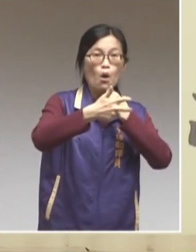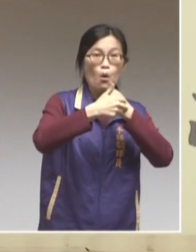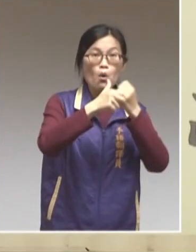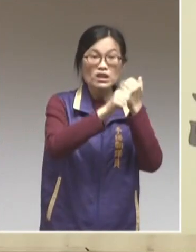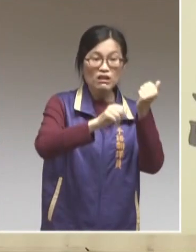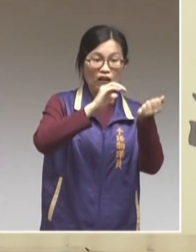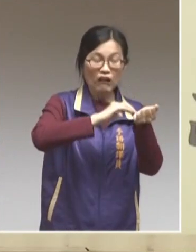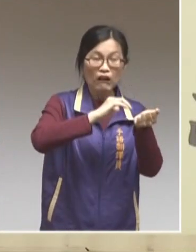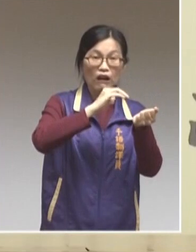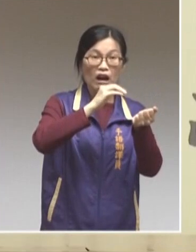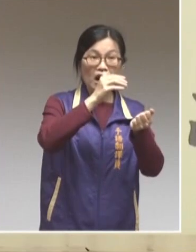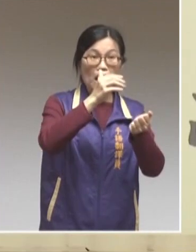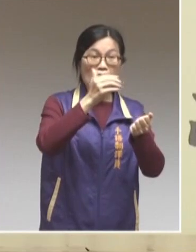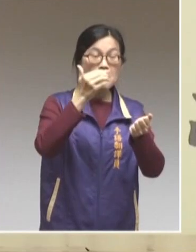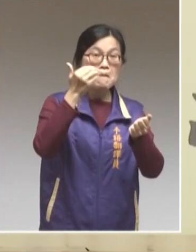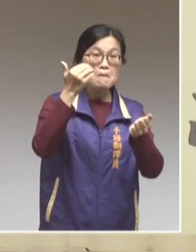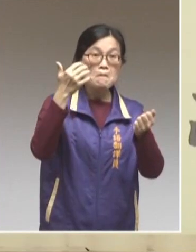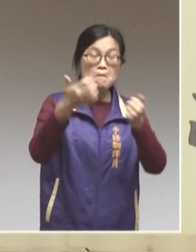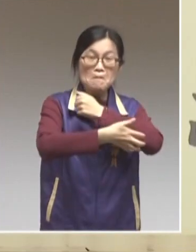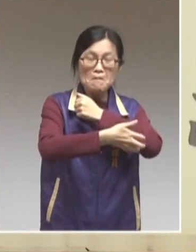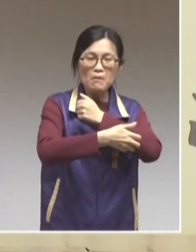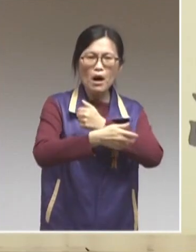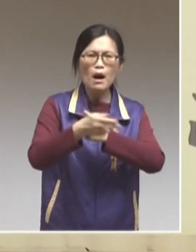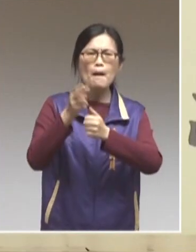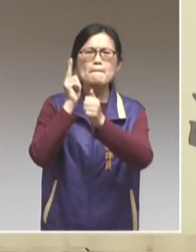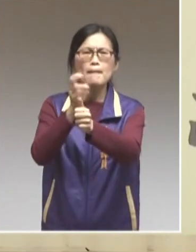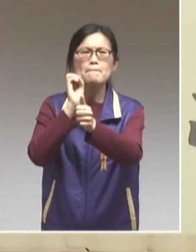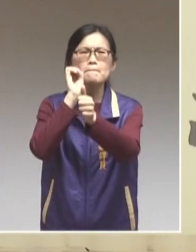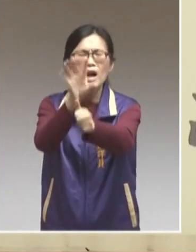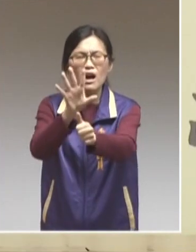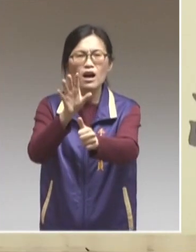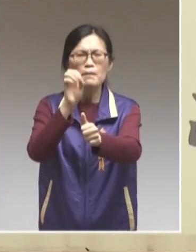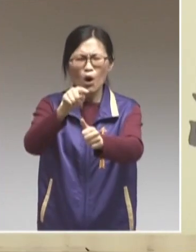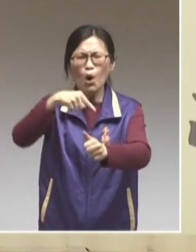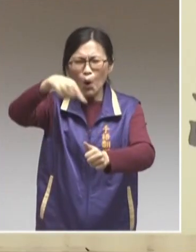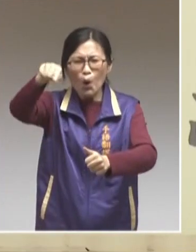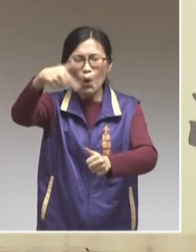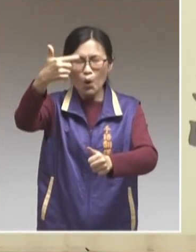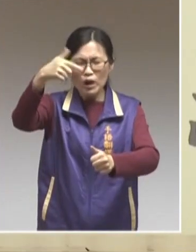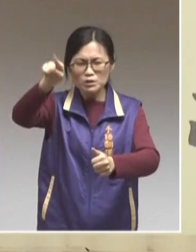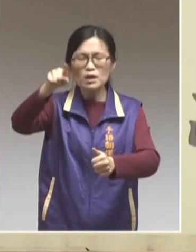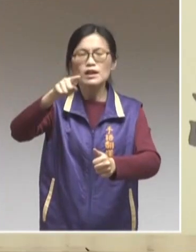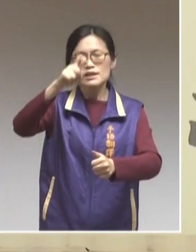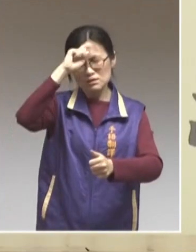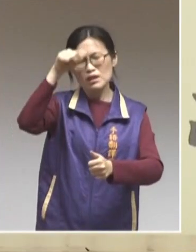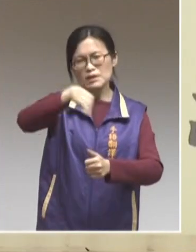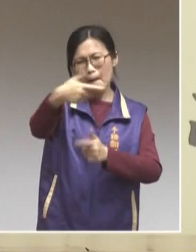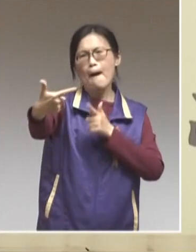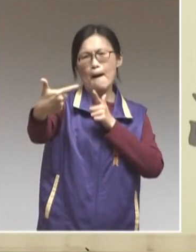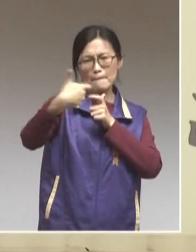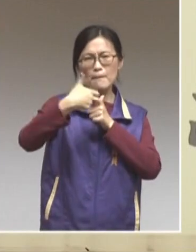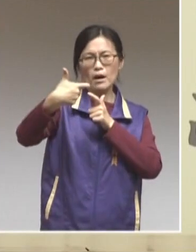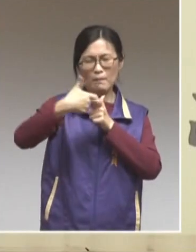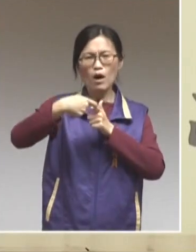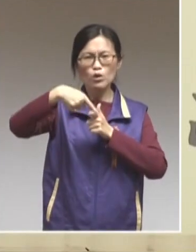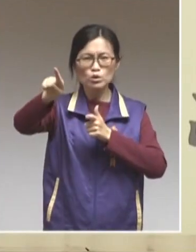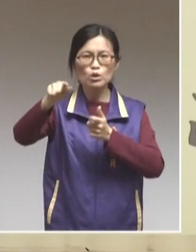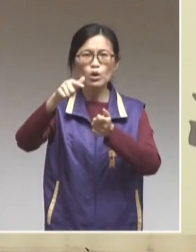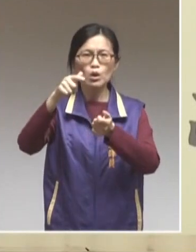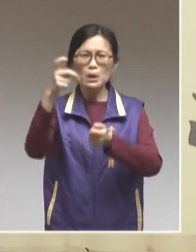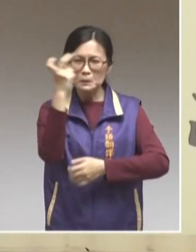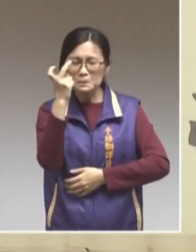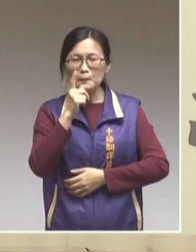有告知我们民众要筛检的部分，也务必请大家一定要配合筛检，这个部分在这